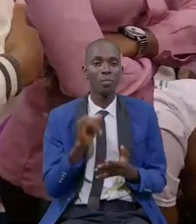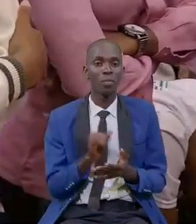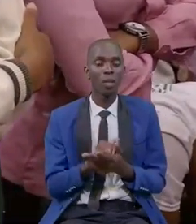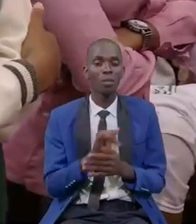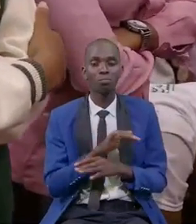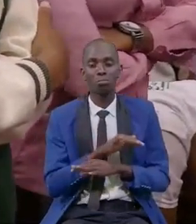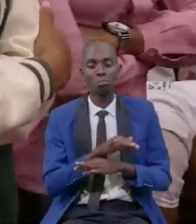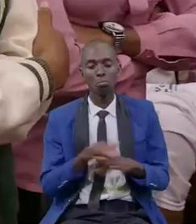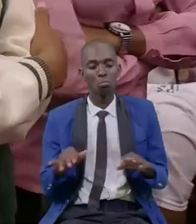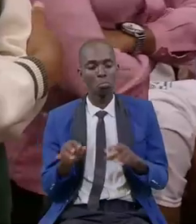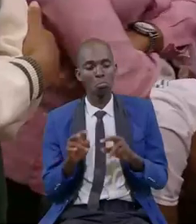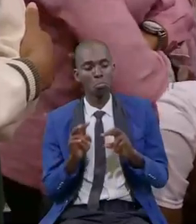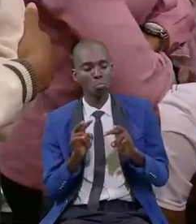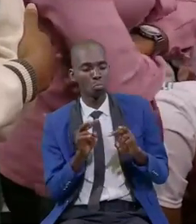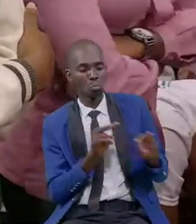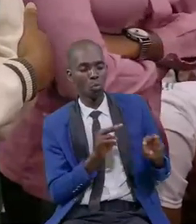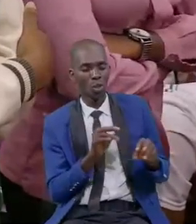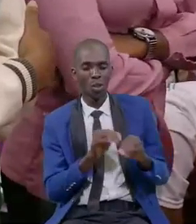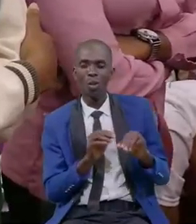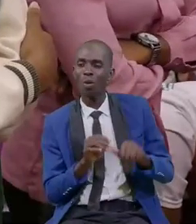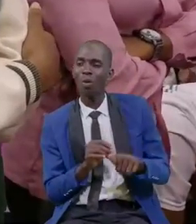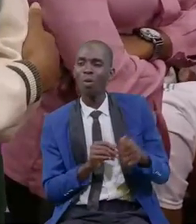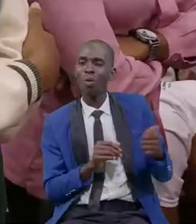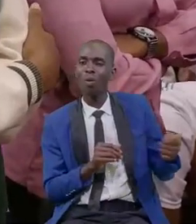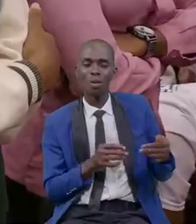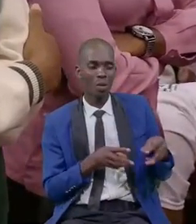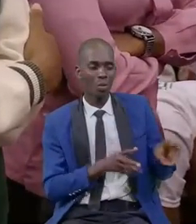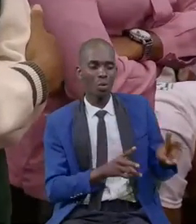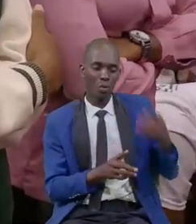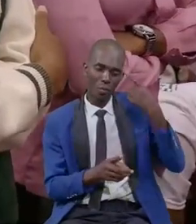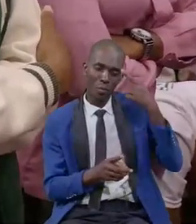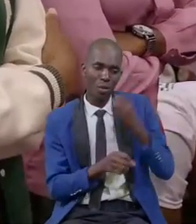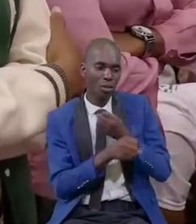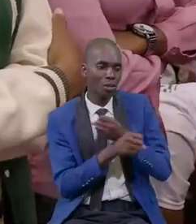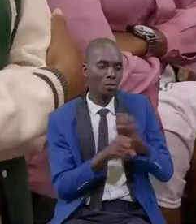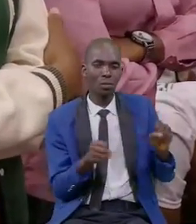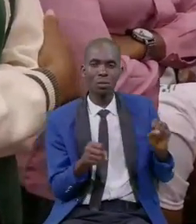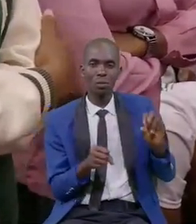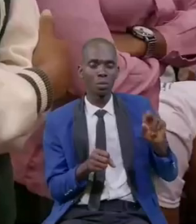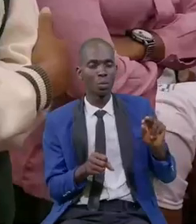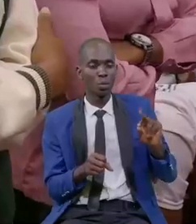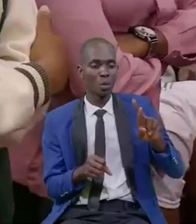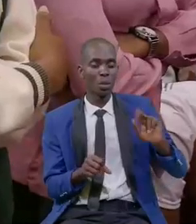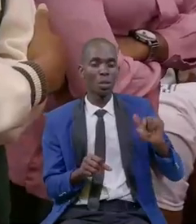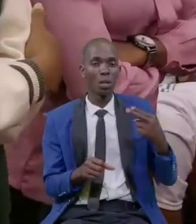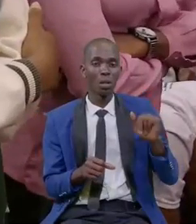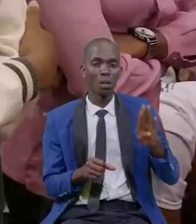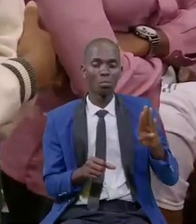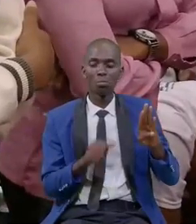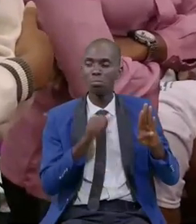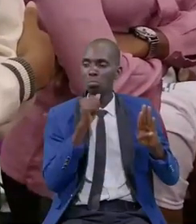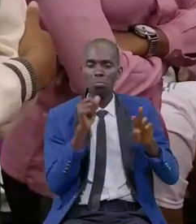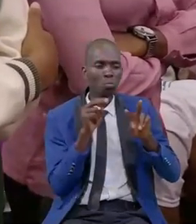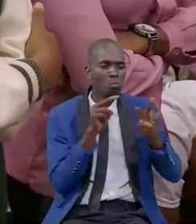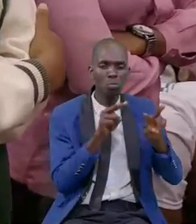la foi qui ne regarde à aucune autre direction pour le salut. Rahab